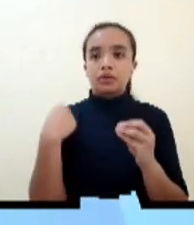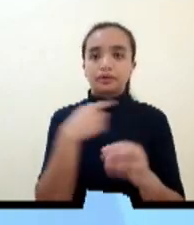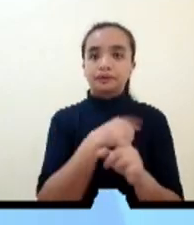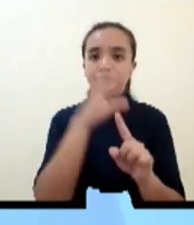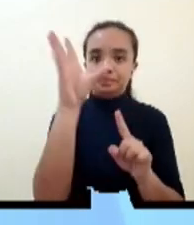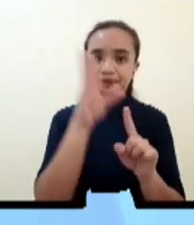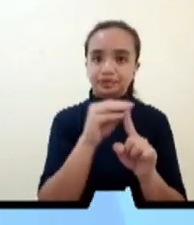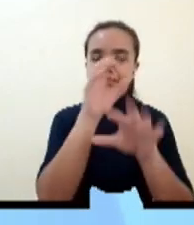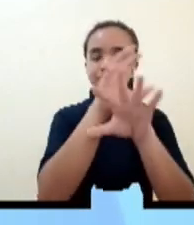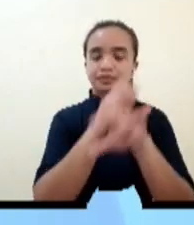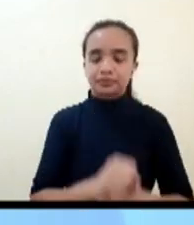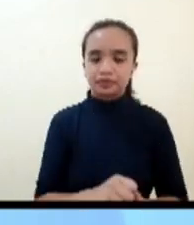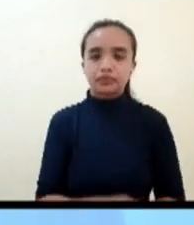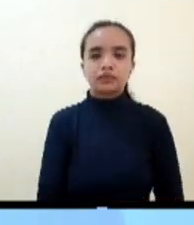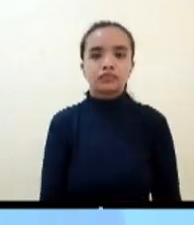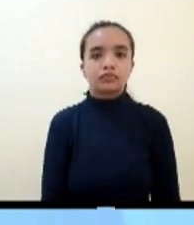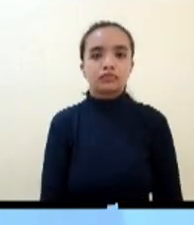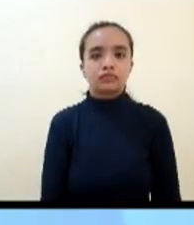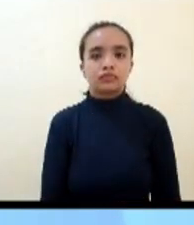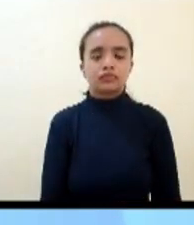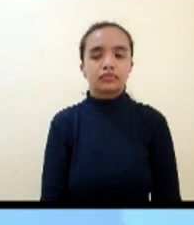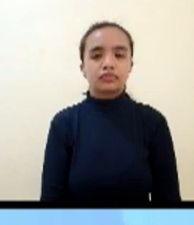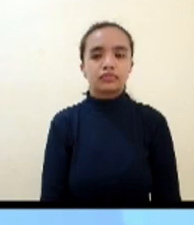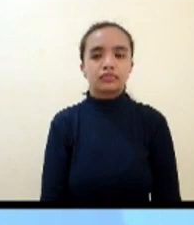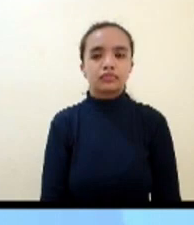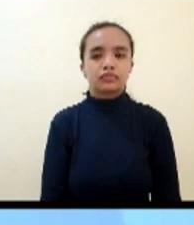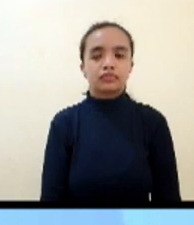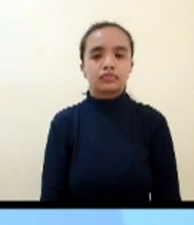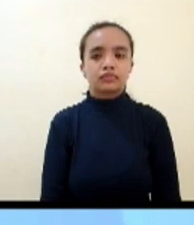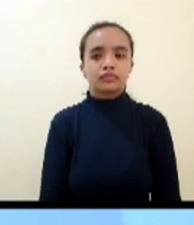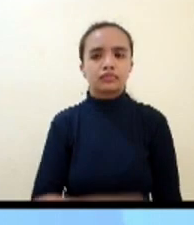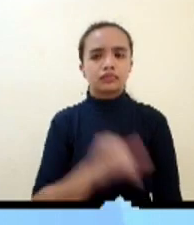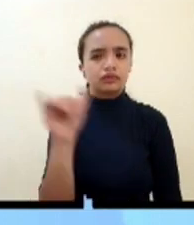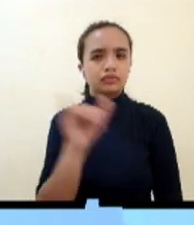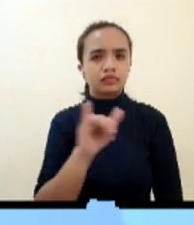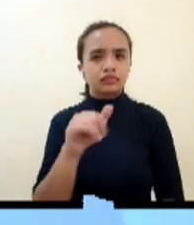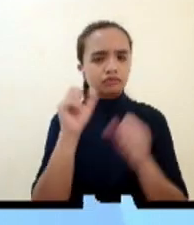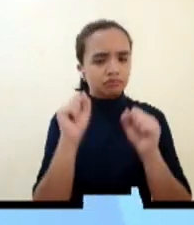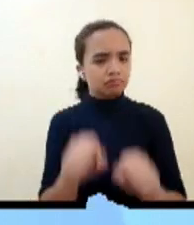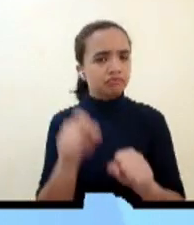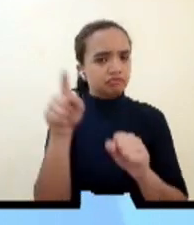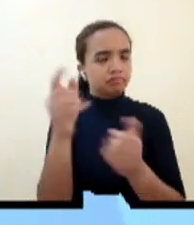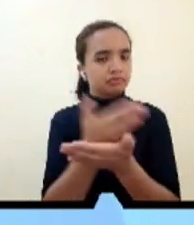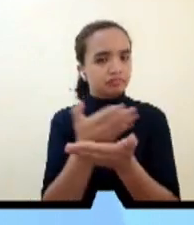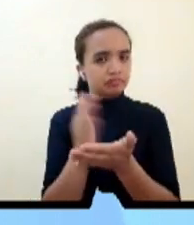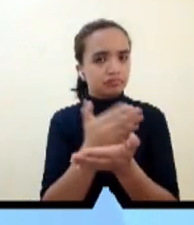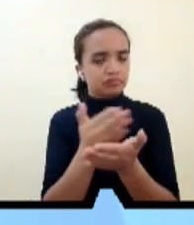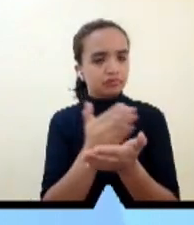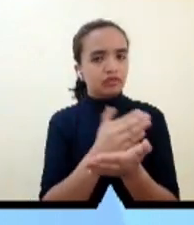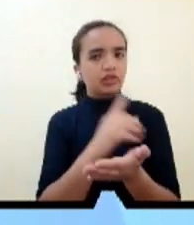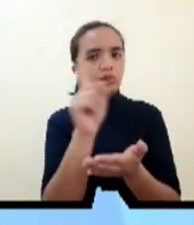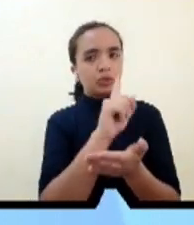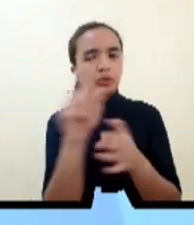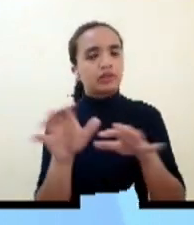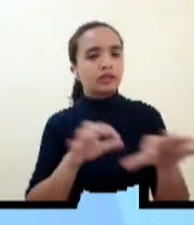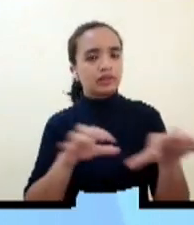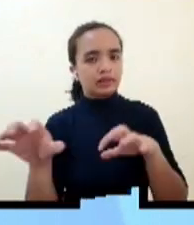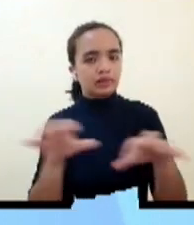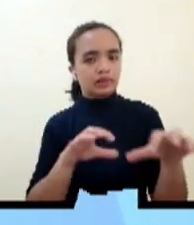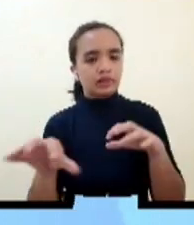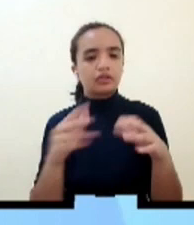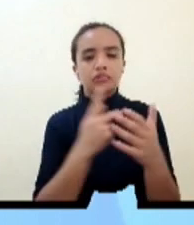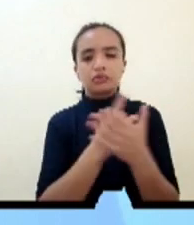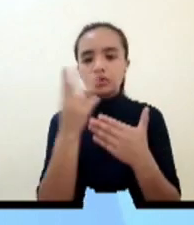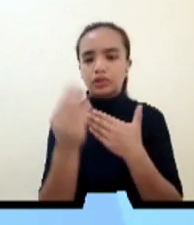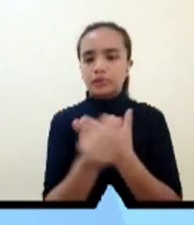tradisyon. And also, Doctor, pwede niyo po bang i-share sa amin kung ano yung mga activities and programs na ginagawa niyo sa